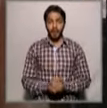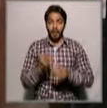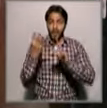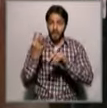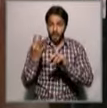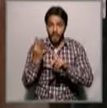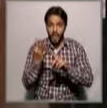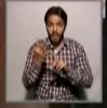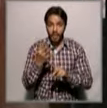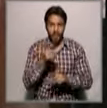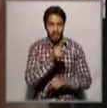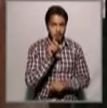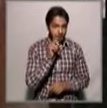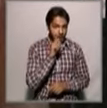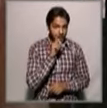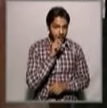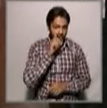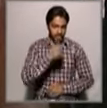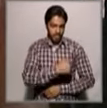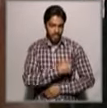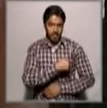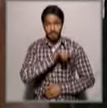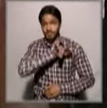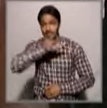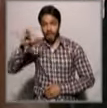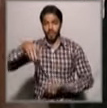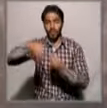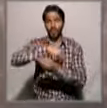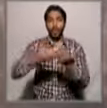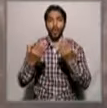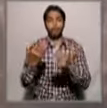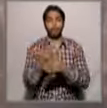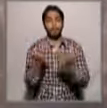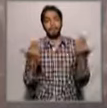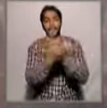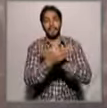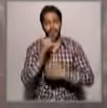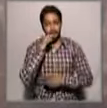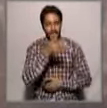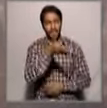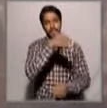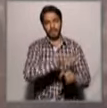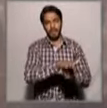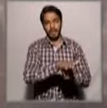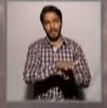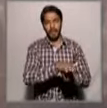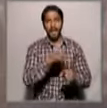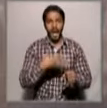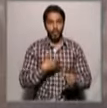تعمل لابنتها رحمة الله عليها عمرة، فهل هذا شيء طيب؟ لا، يعني حديث شبرمة في هذه